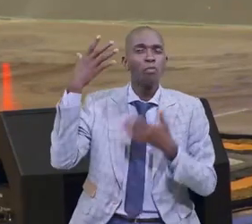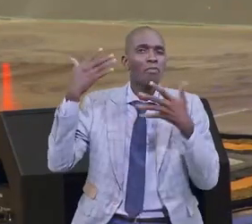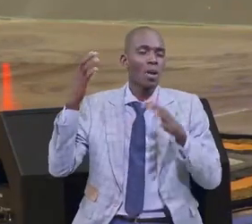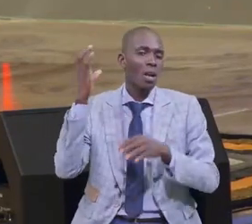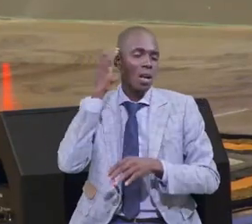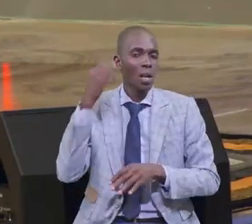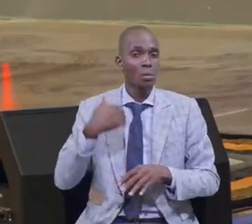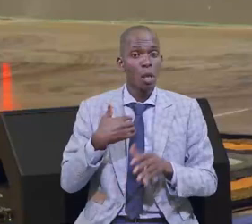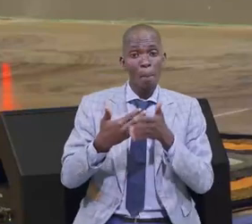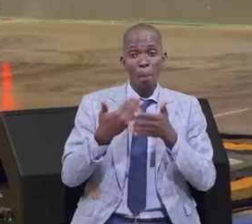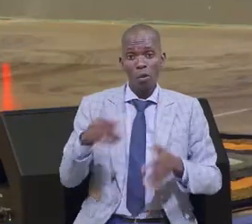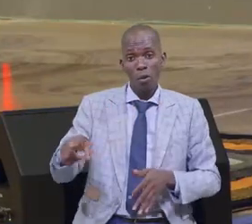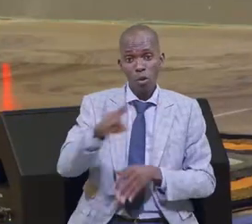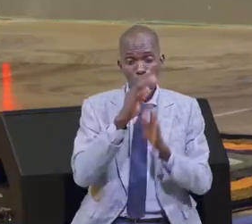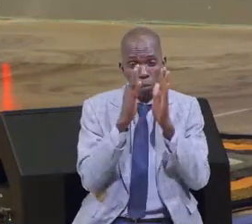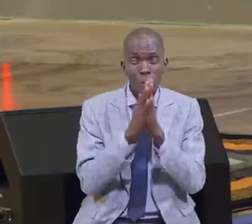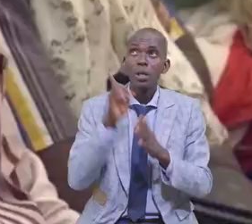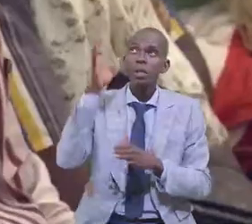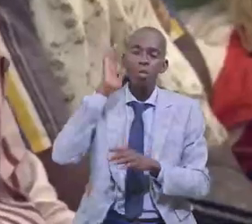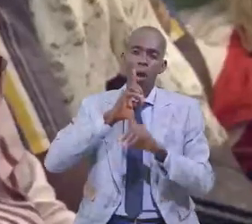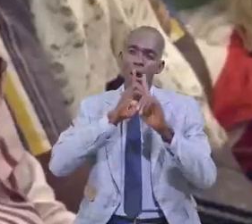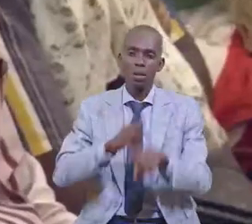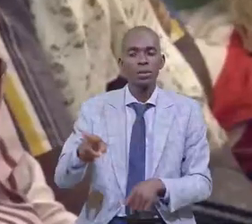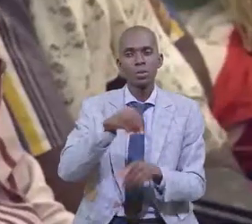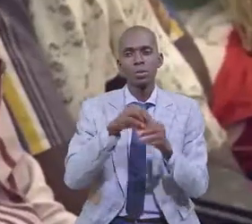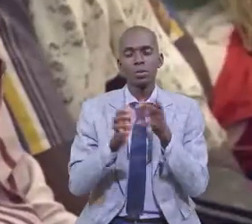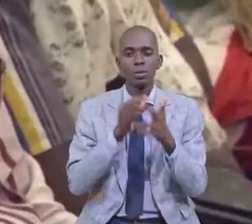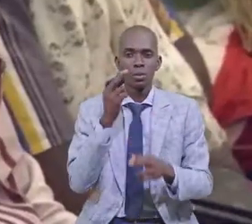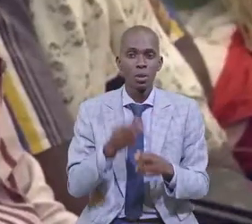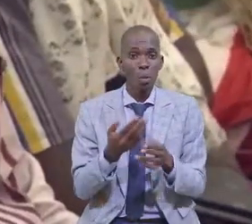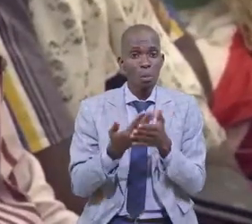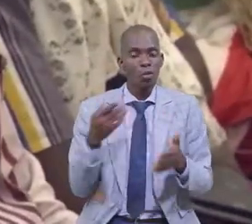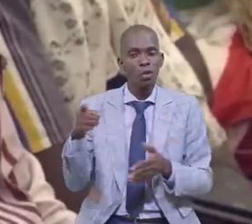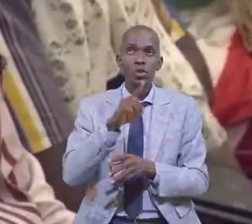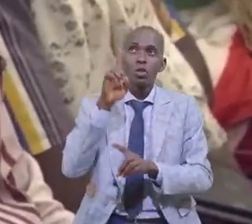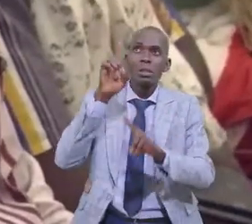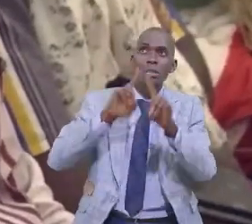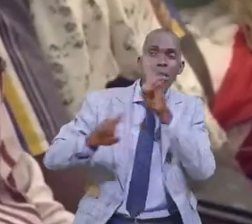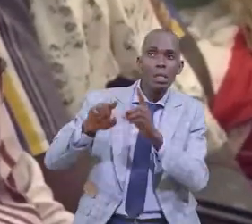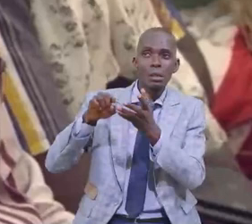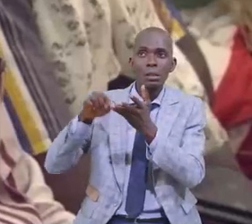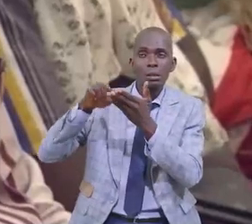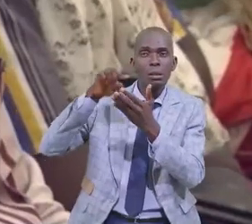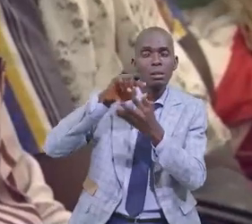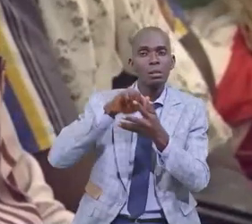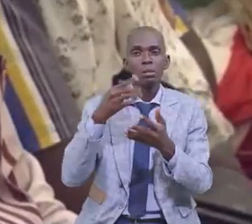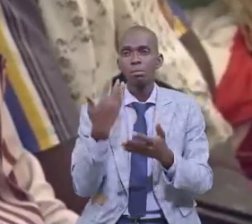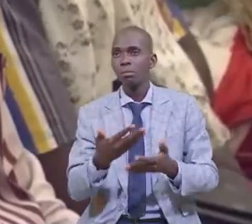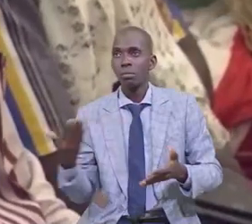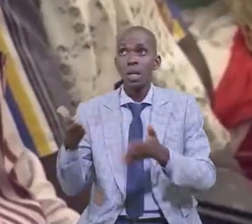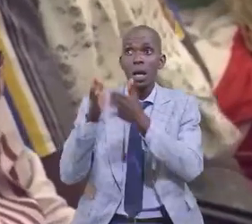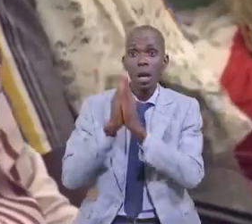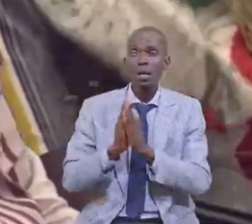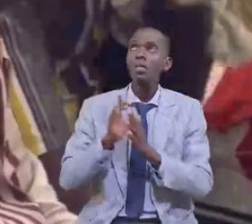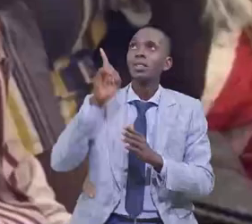je dois faire, mais tu as déjà exaucé. Avant que vous ne priez, il va vous exaucer. Avant de dire ceci